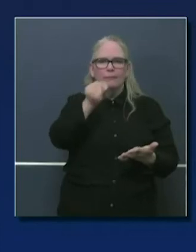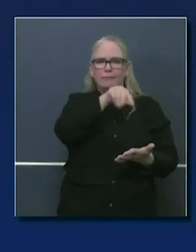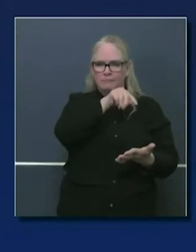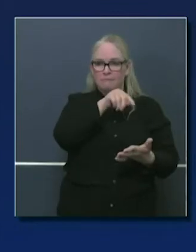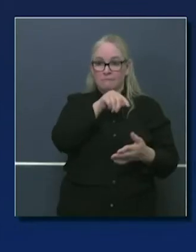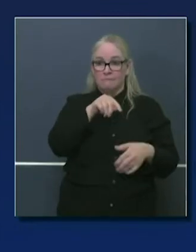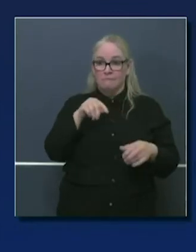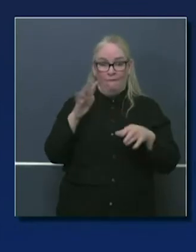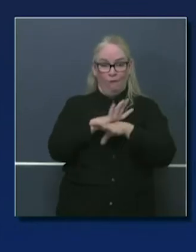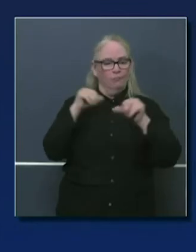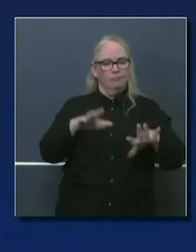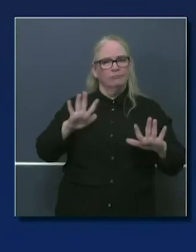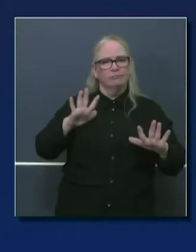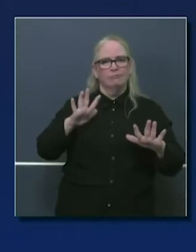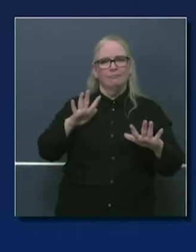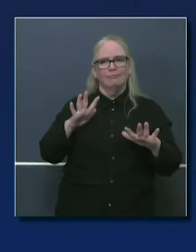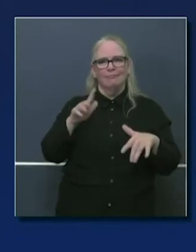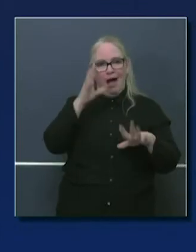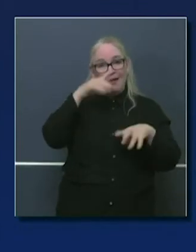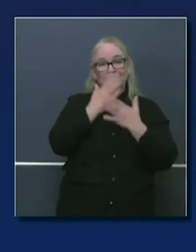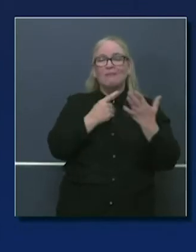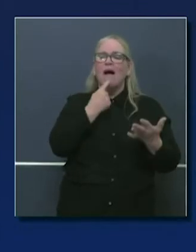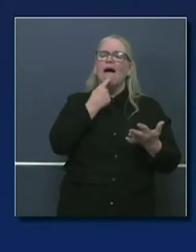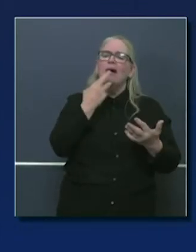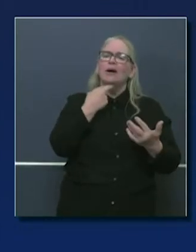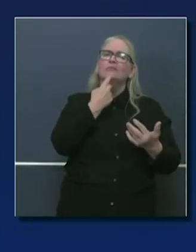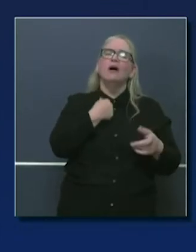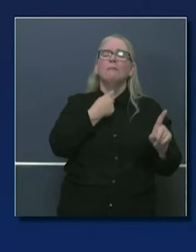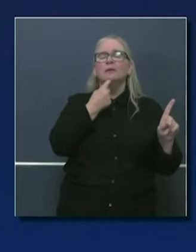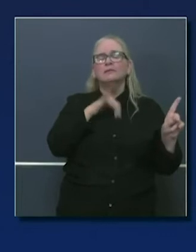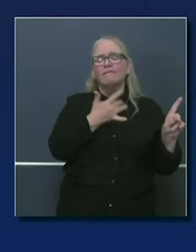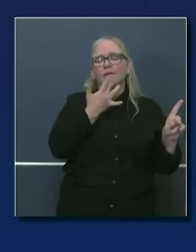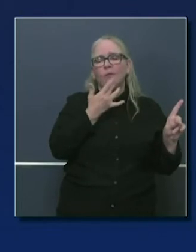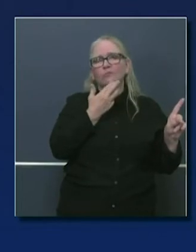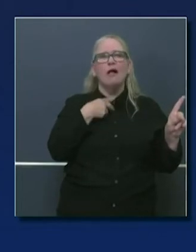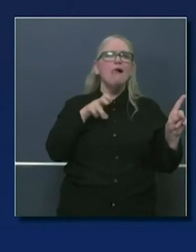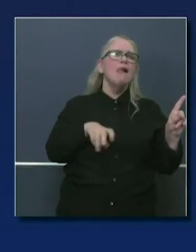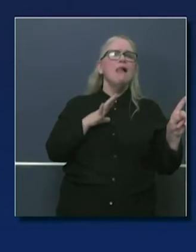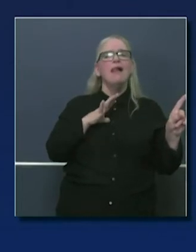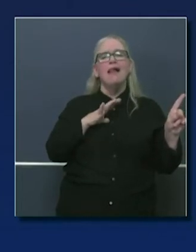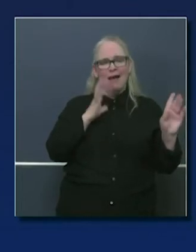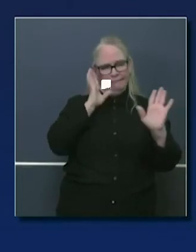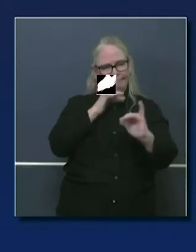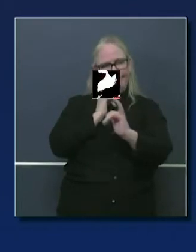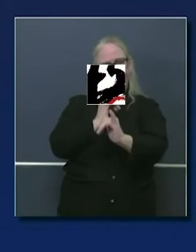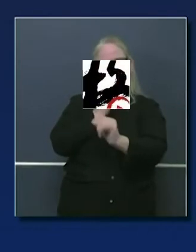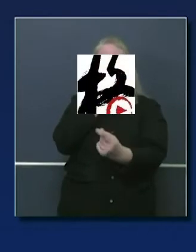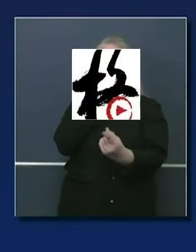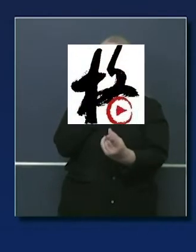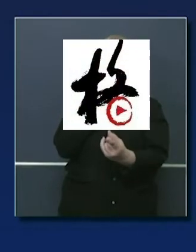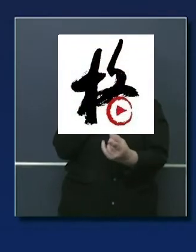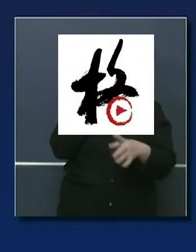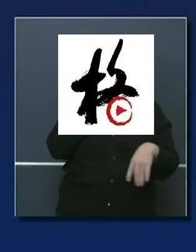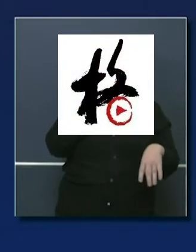据州长的新命令，如果新冠病例继续小幅上升或者持平，于周五生效，大多数零售企